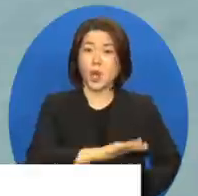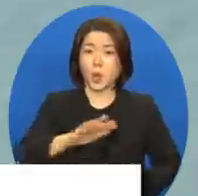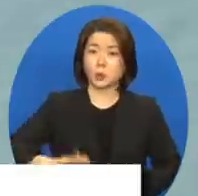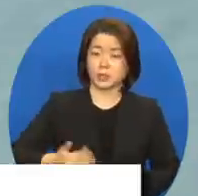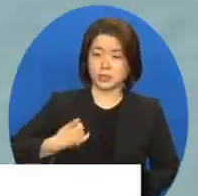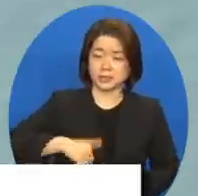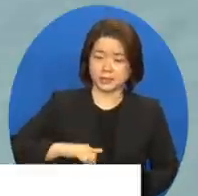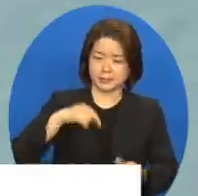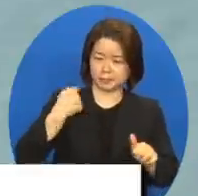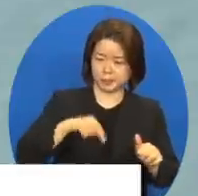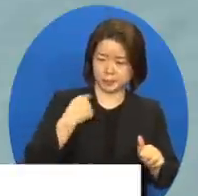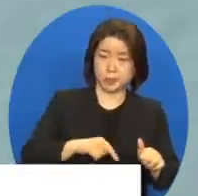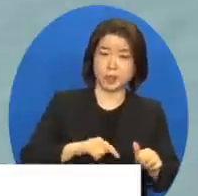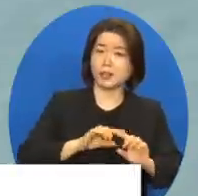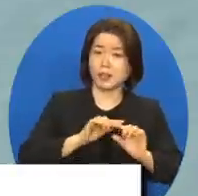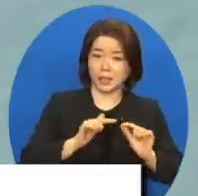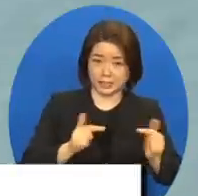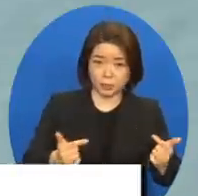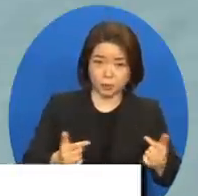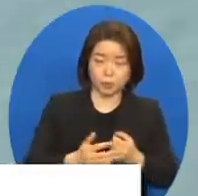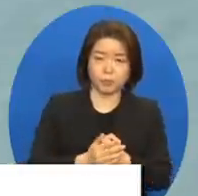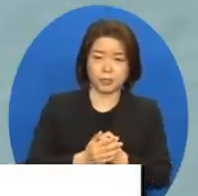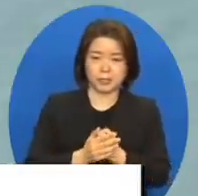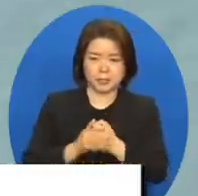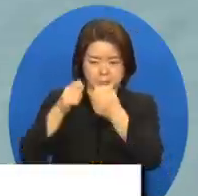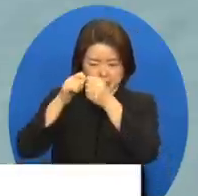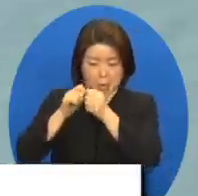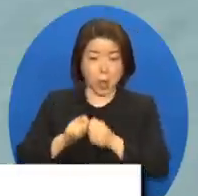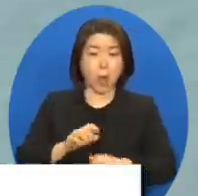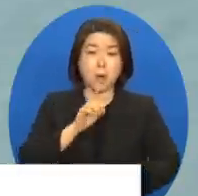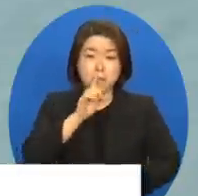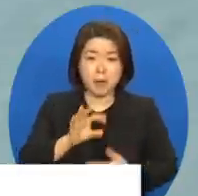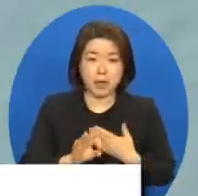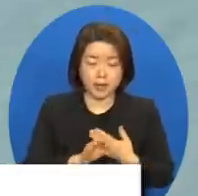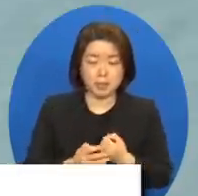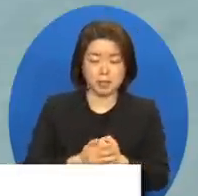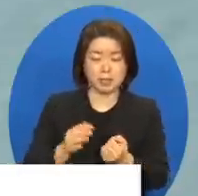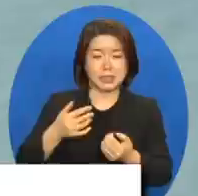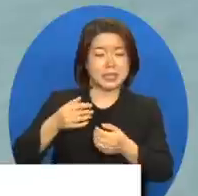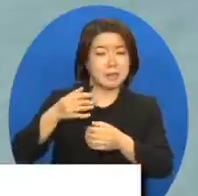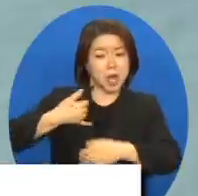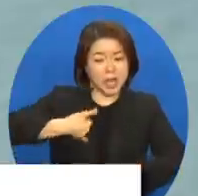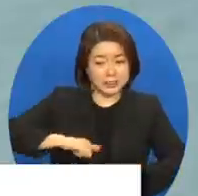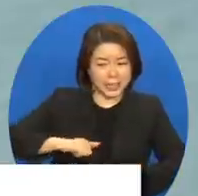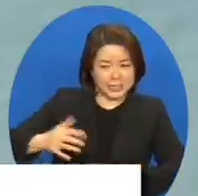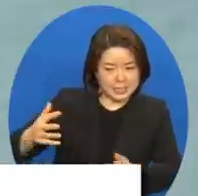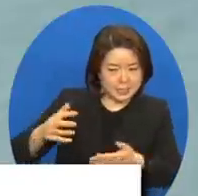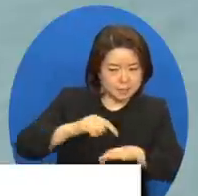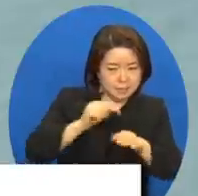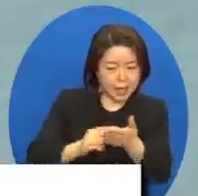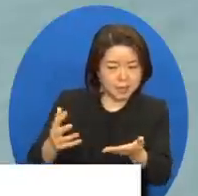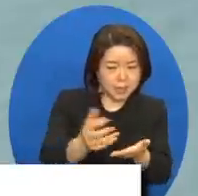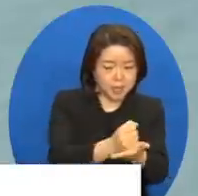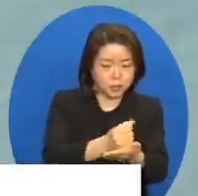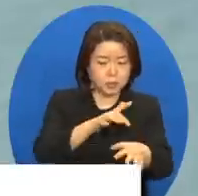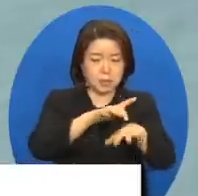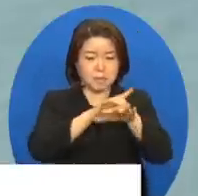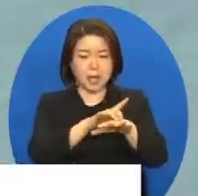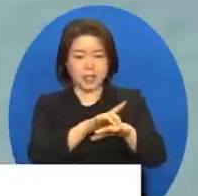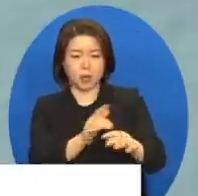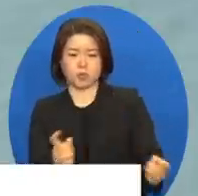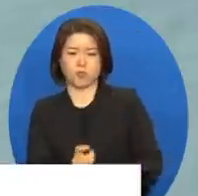자녀를 교육하는 것이 아니고 엄밀히 말하면 자녀의 마음을 사로잡고 있는 마귀와 싸우는